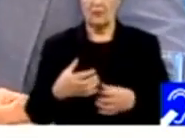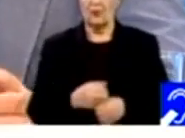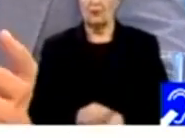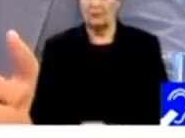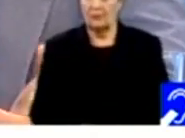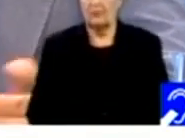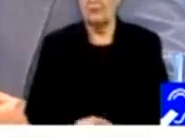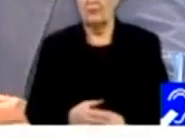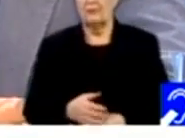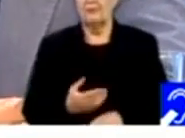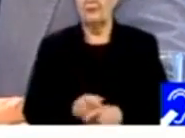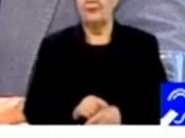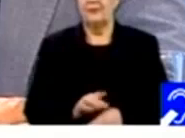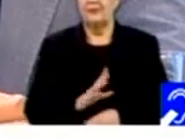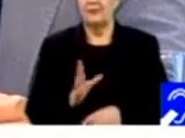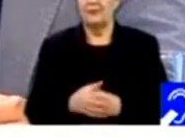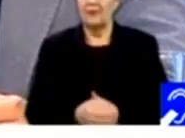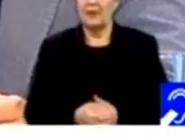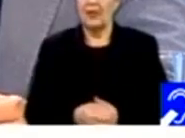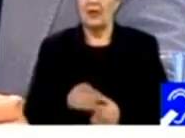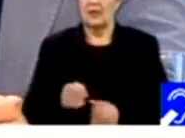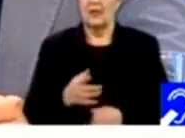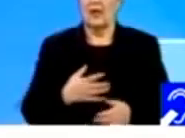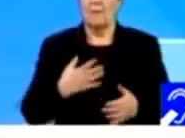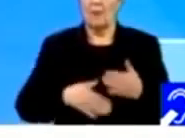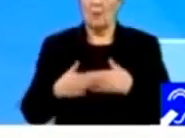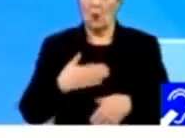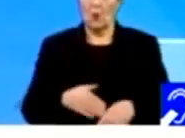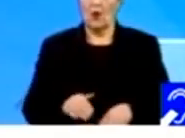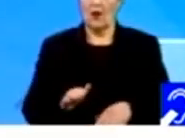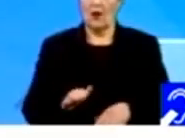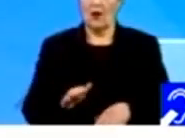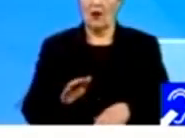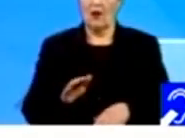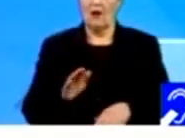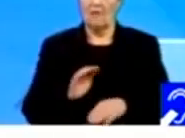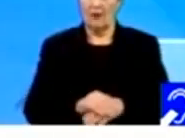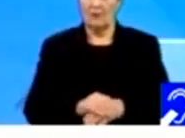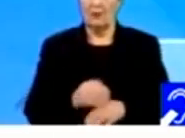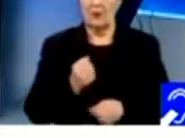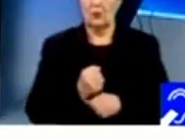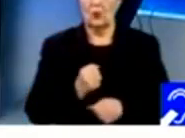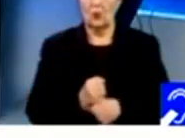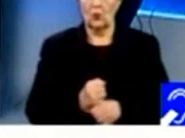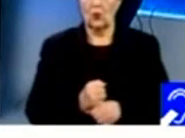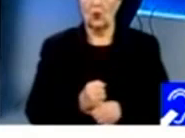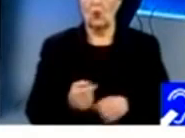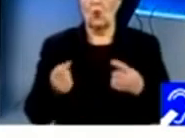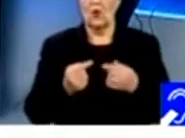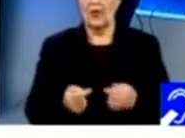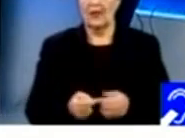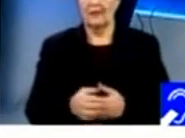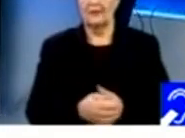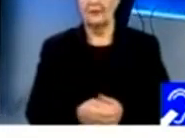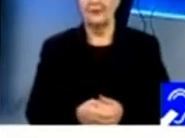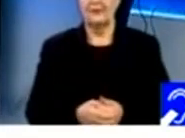că e o temă importantă, pentru că la alte dezbatere am discutat și chiar mă bucur faptul că acum putem să discutăm despre lucruri concrete. Da, și acum vreau să-l întreb același lucru și pe